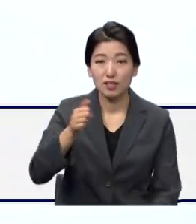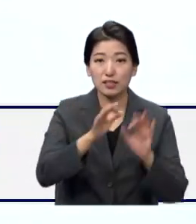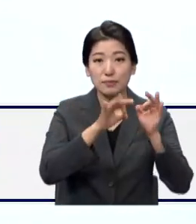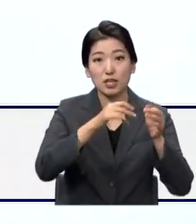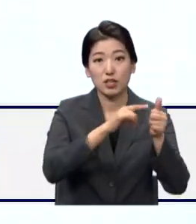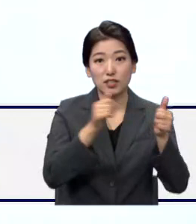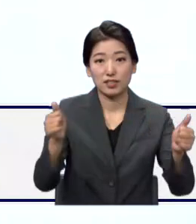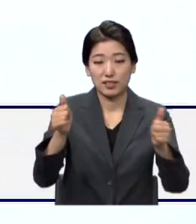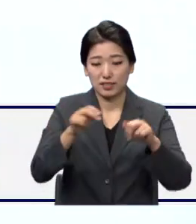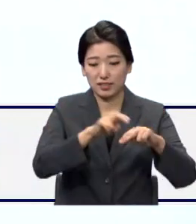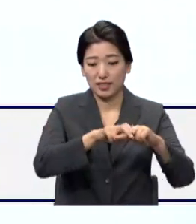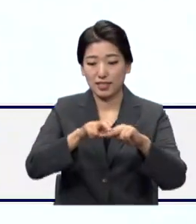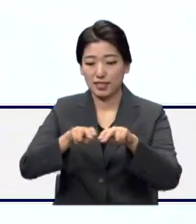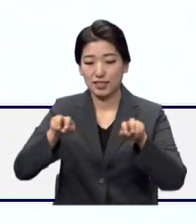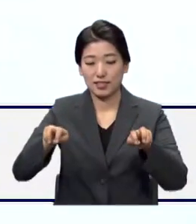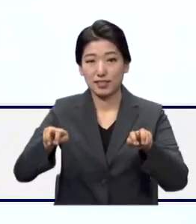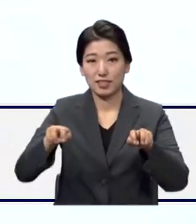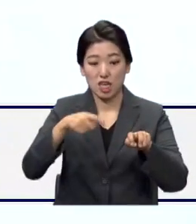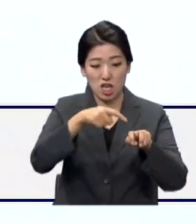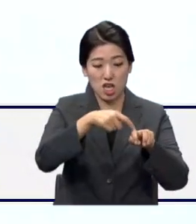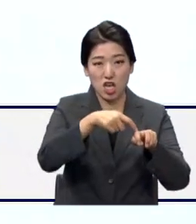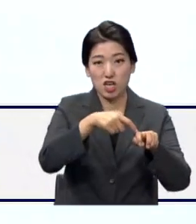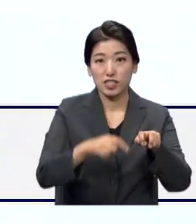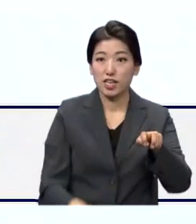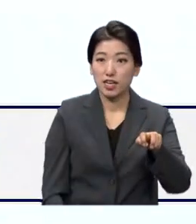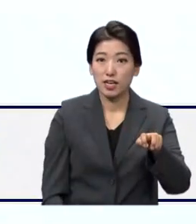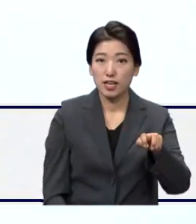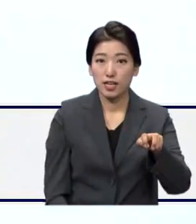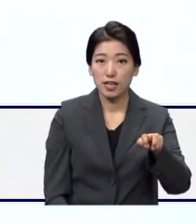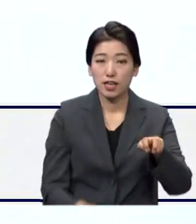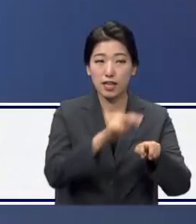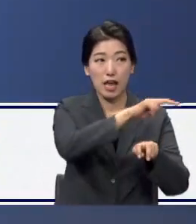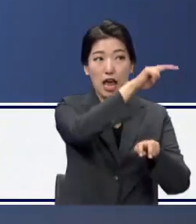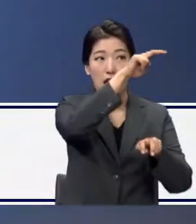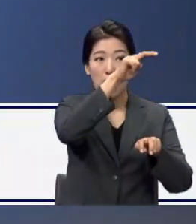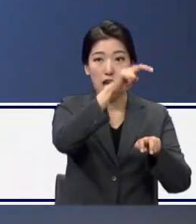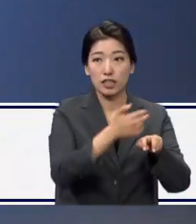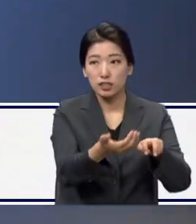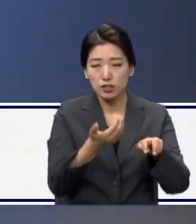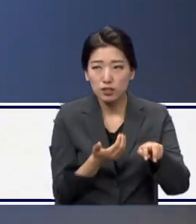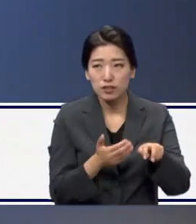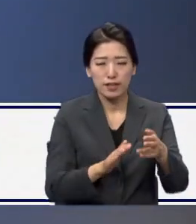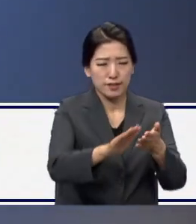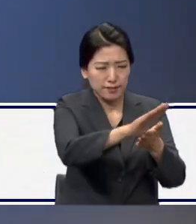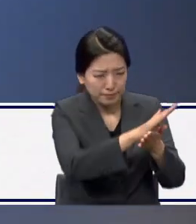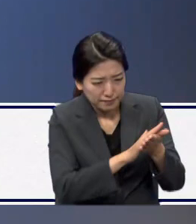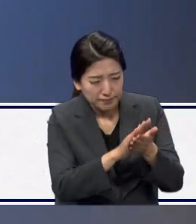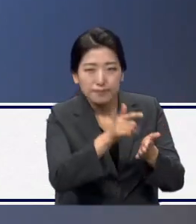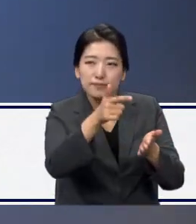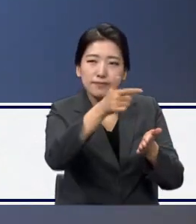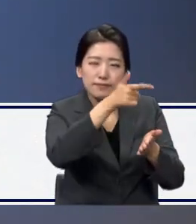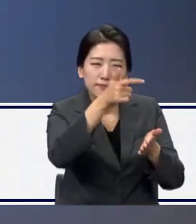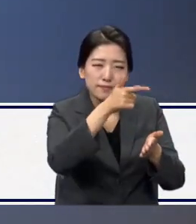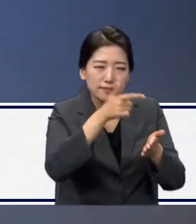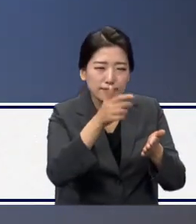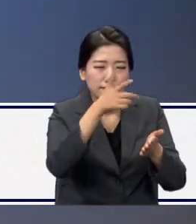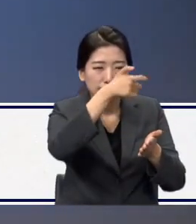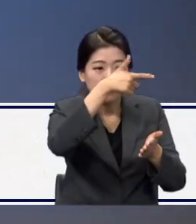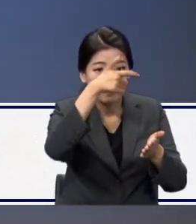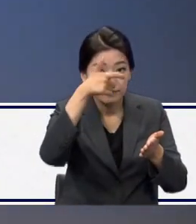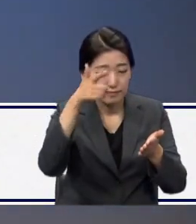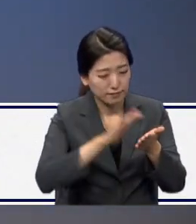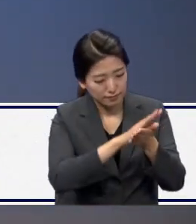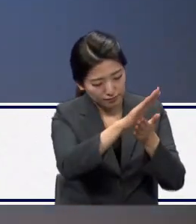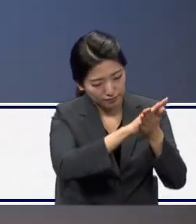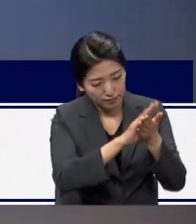앉았었는데요 김정은 위원장이 아주요 의자를 앉기 전에 이렇게나 공들여서 닦고 치라고 테스트를